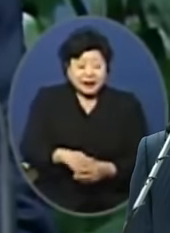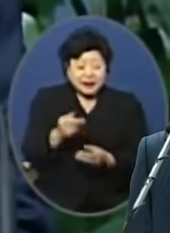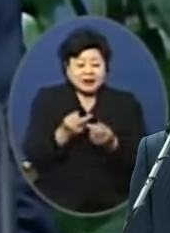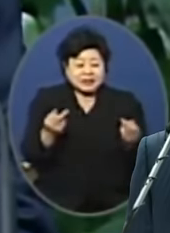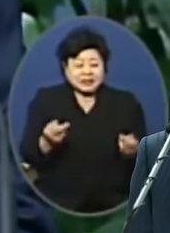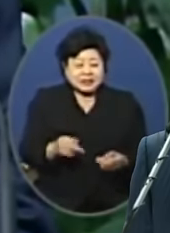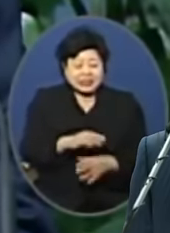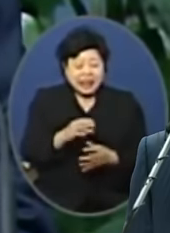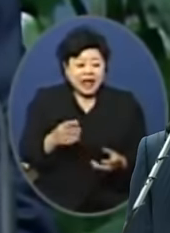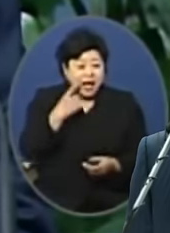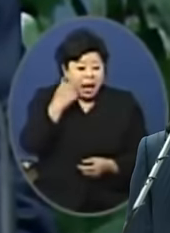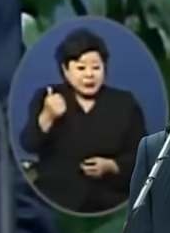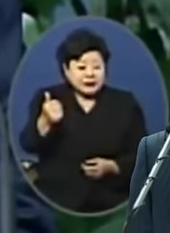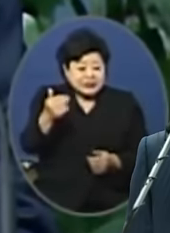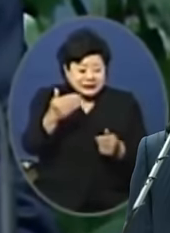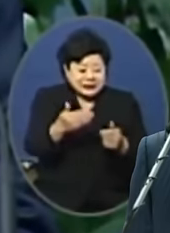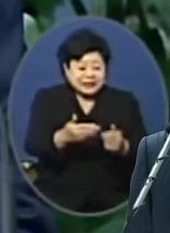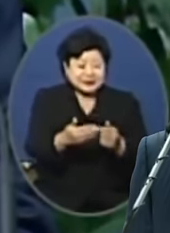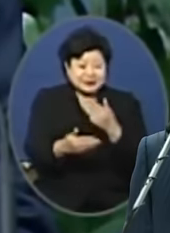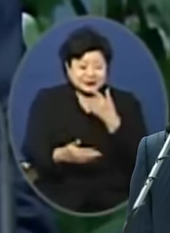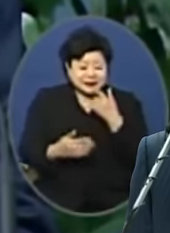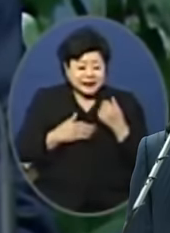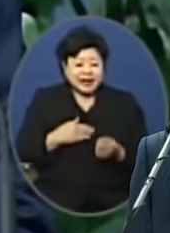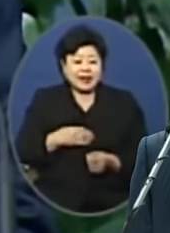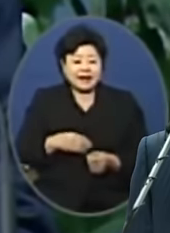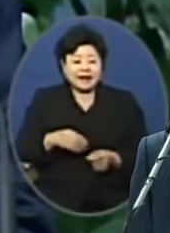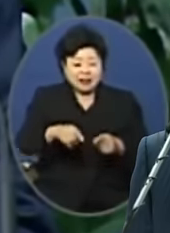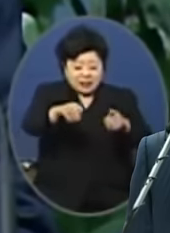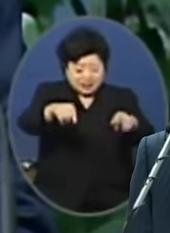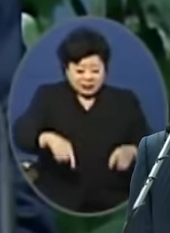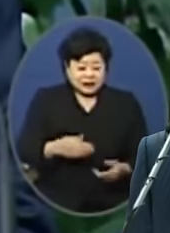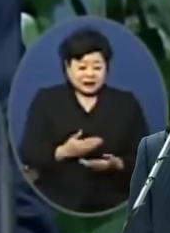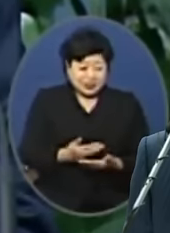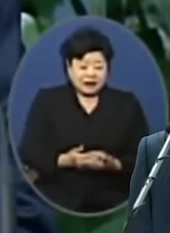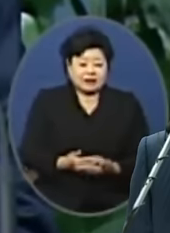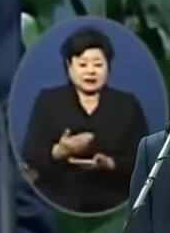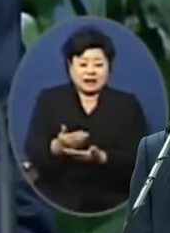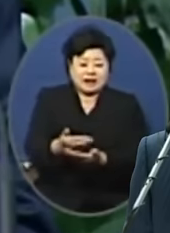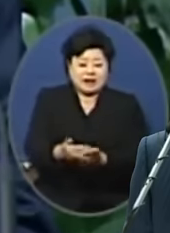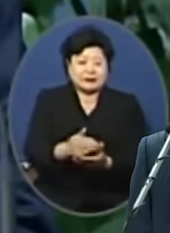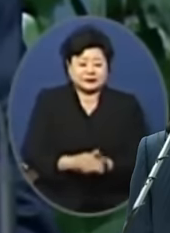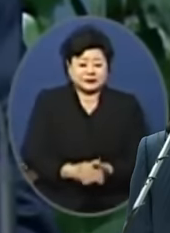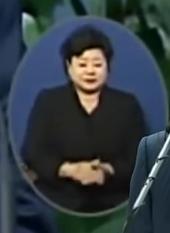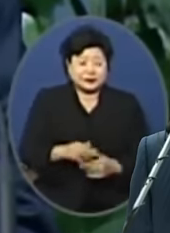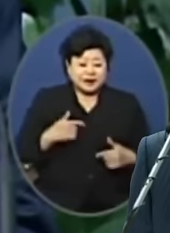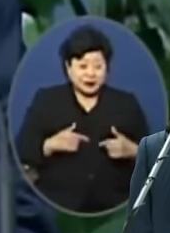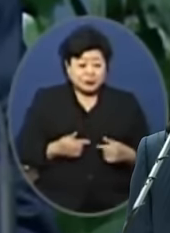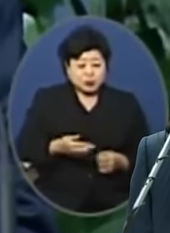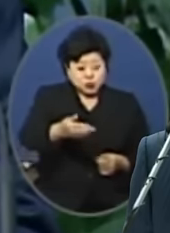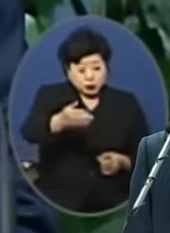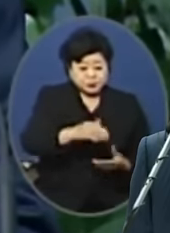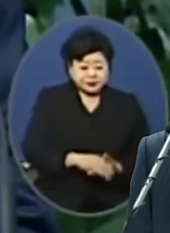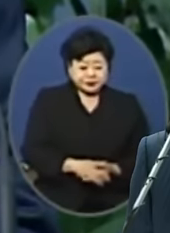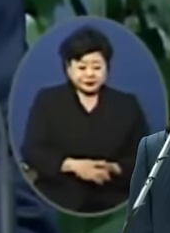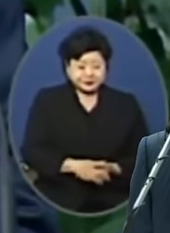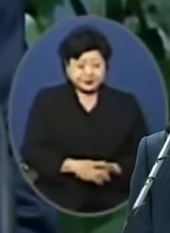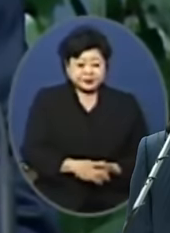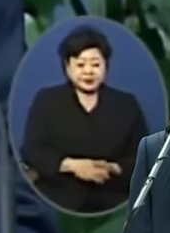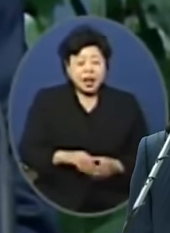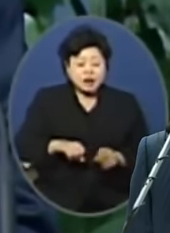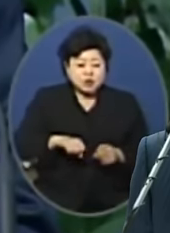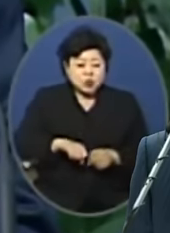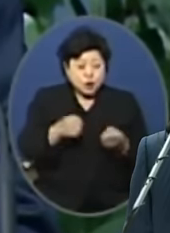다 아버님께 가서 아버님 나도 한 고랑 주십시오. 좀 주십시오. 그러면 기쁘게 주셔요.